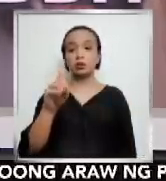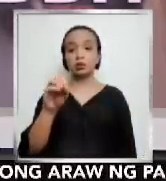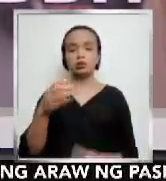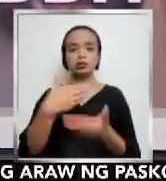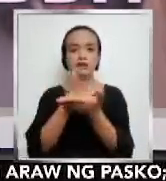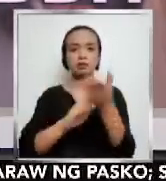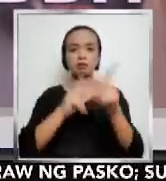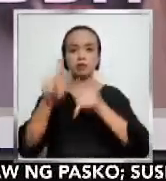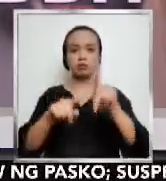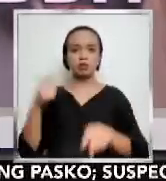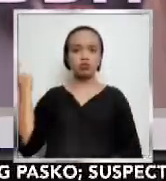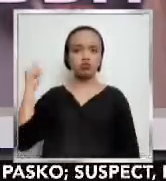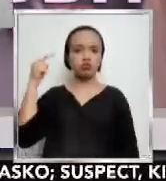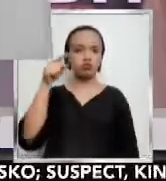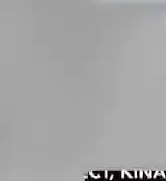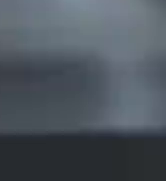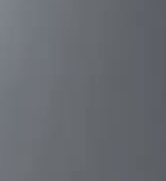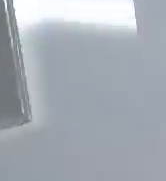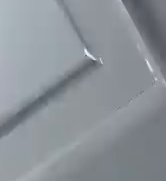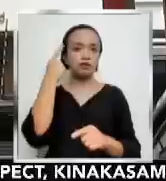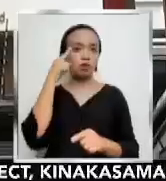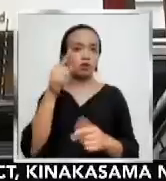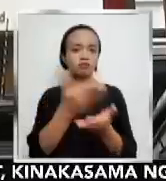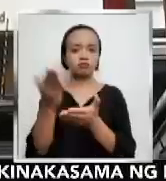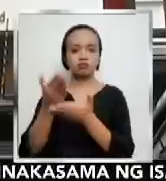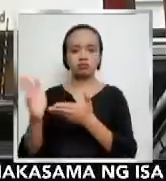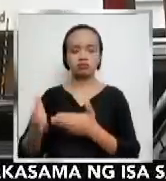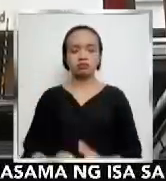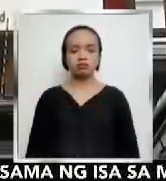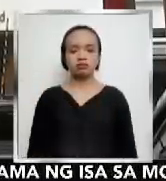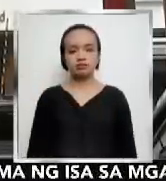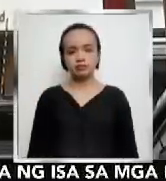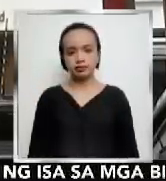ang tinutuka ni Tina Panganiban Perez.